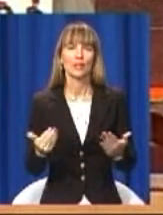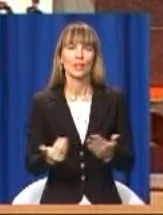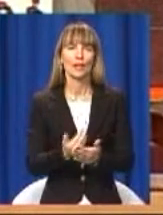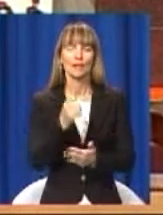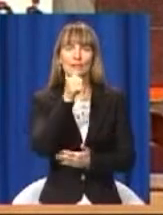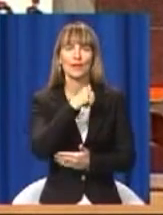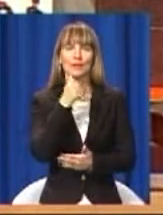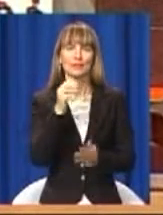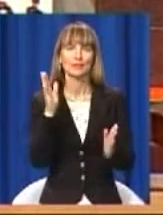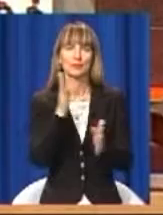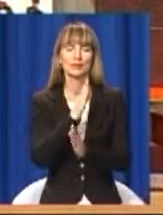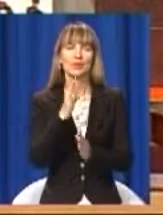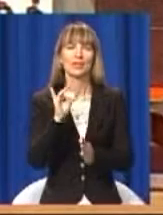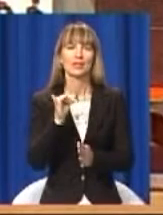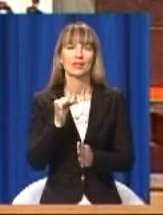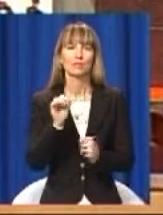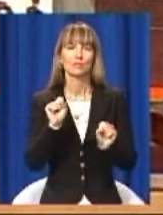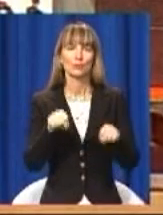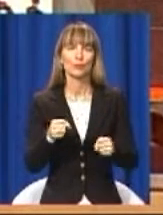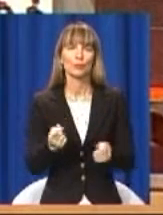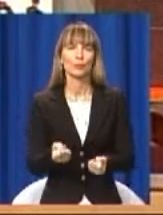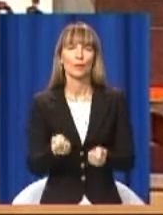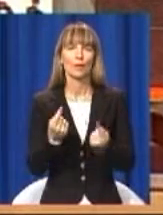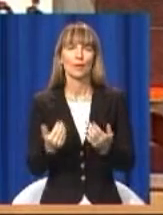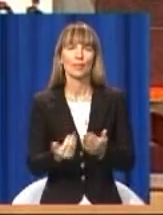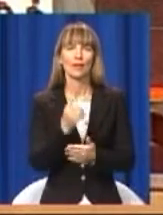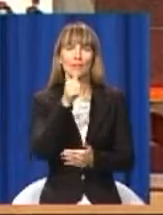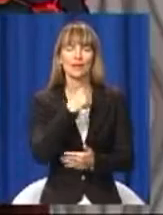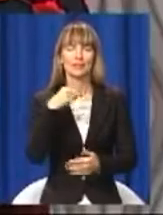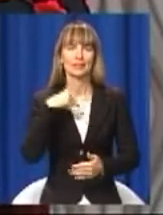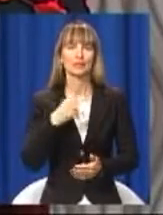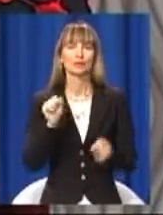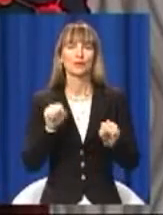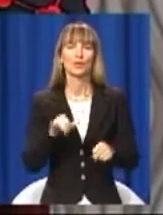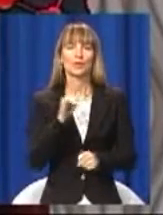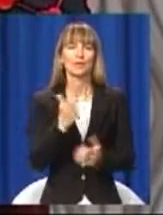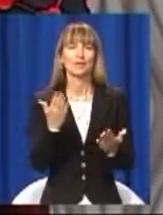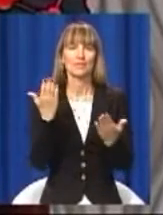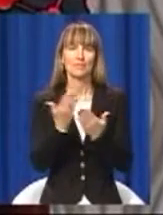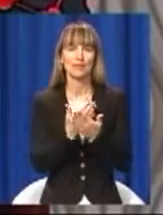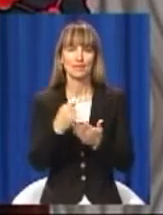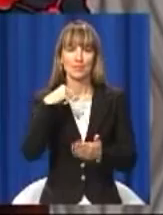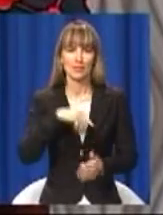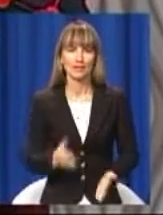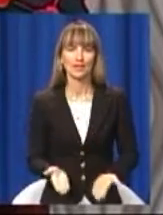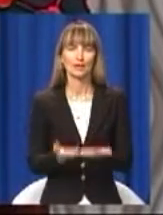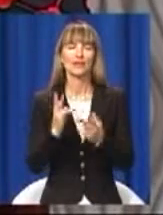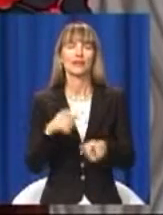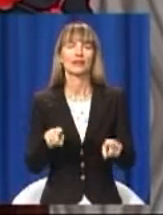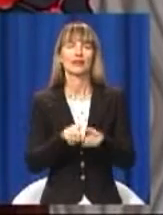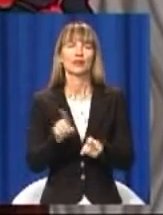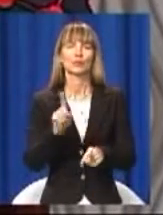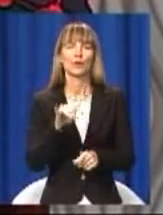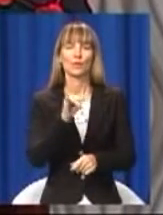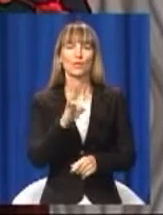новорічна атмосфера та може з'явитися новорічний настрій. Можливо, тебе якісь фільми надихнули на таке, от, що в